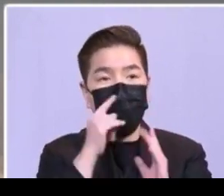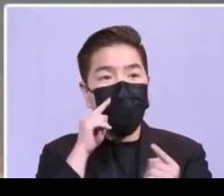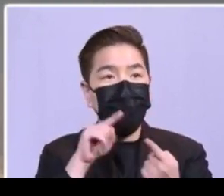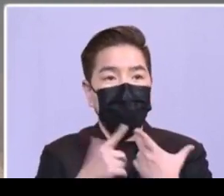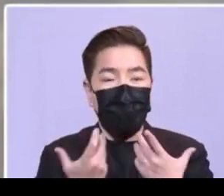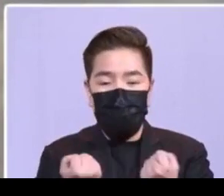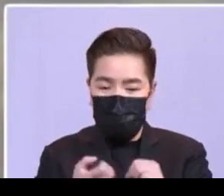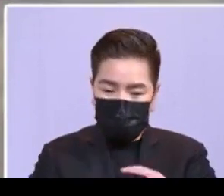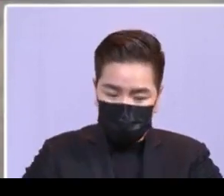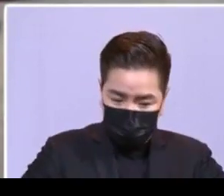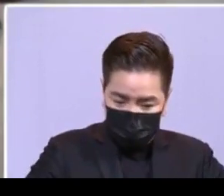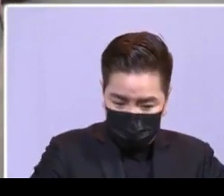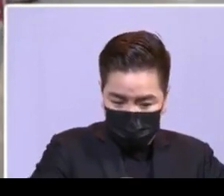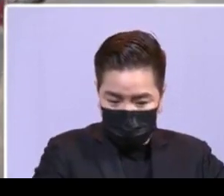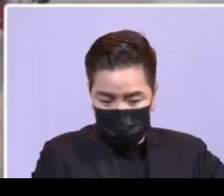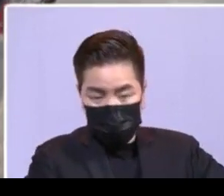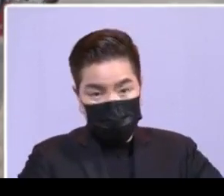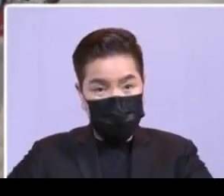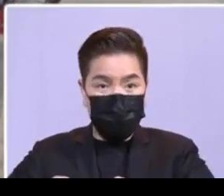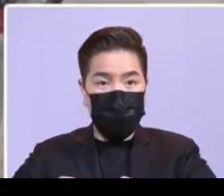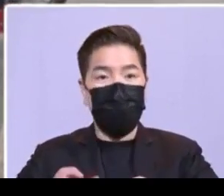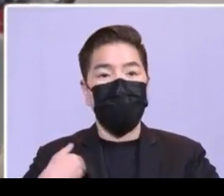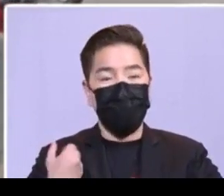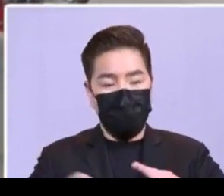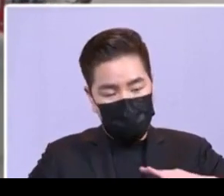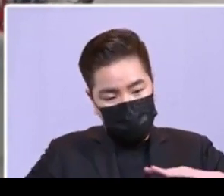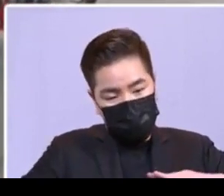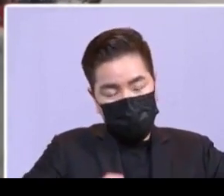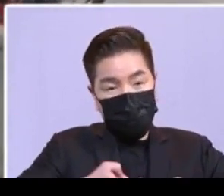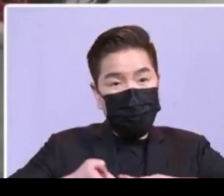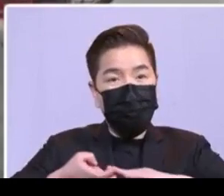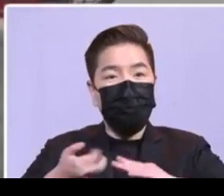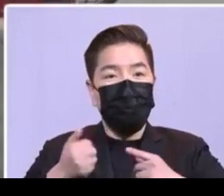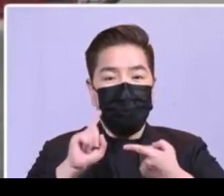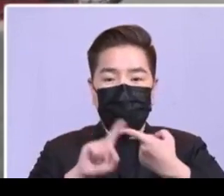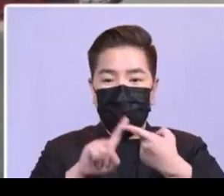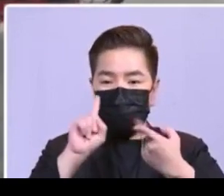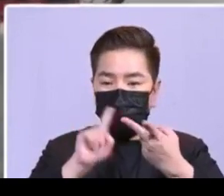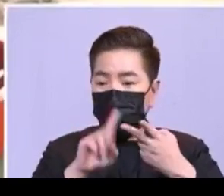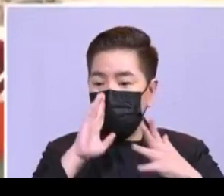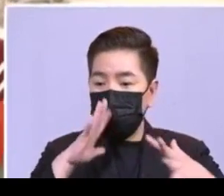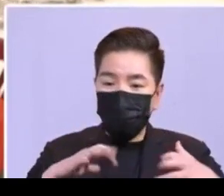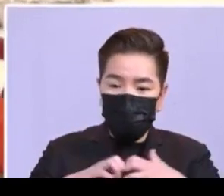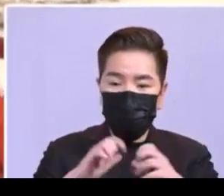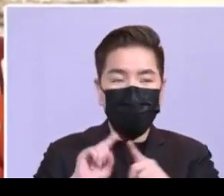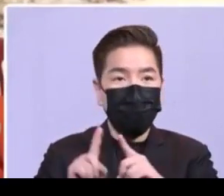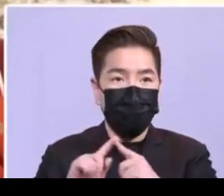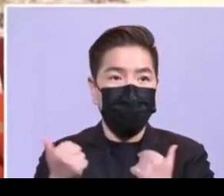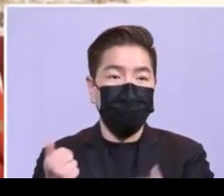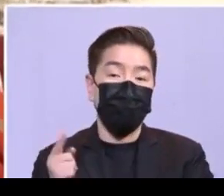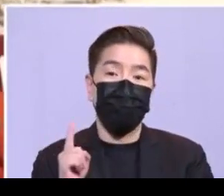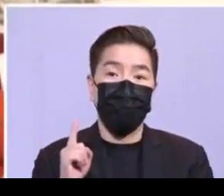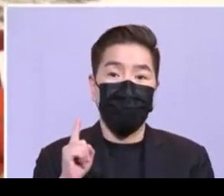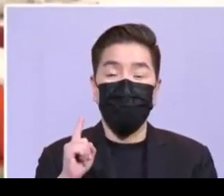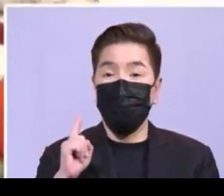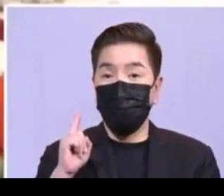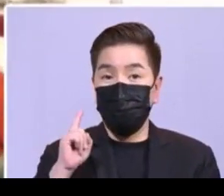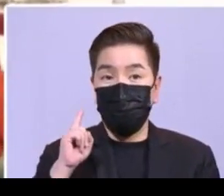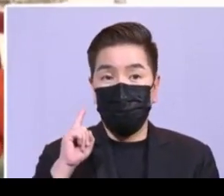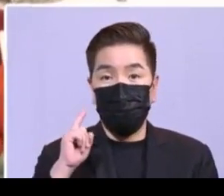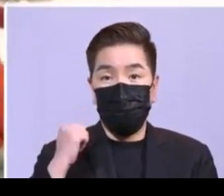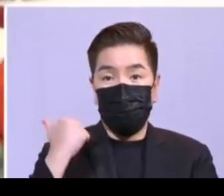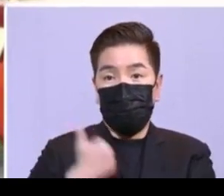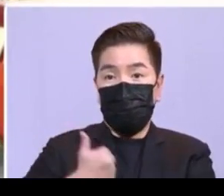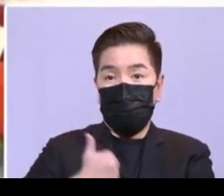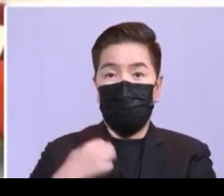ของรถลากนะครับรถที่จะคอยอำนวยความสะดวกหากเกิดอุบัติเหตุไปสอบถามคุณนภัสสรนะครับวรพันธ์เป็นหั